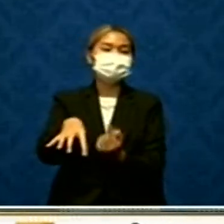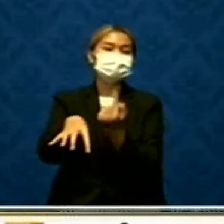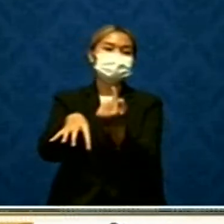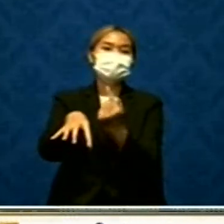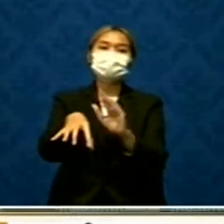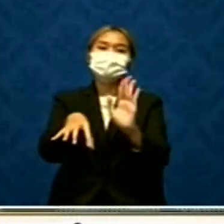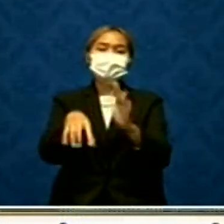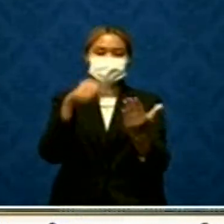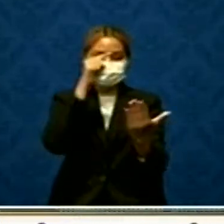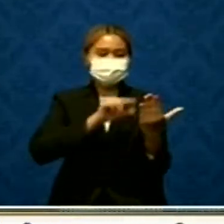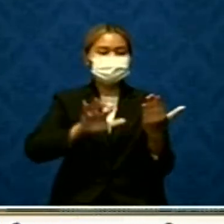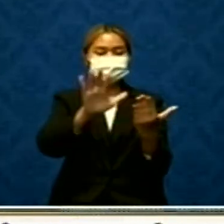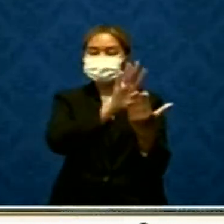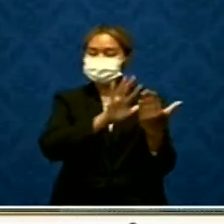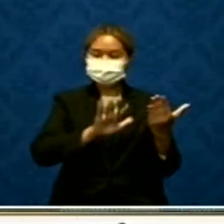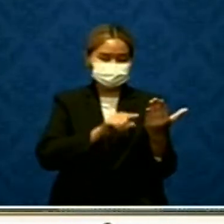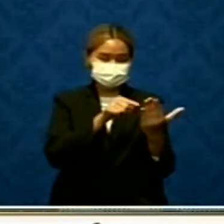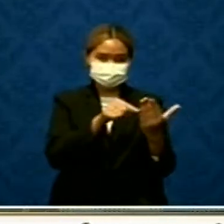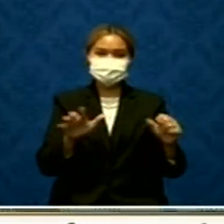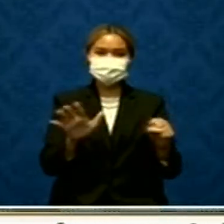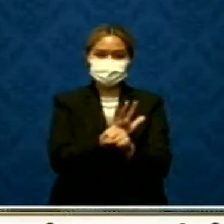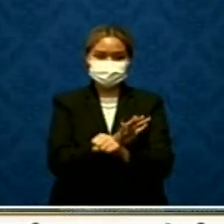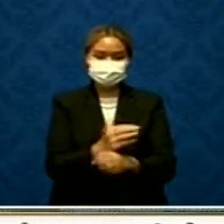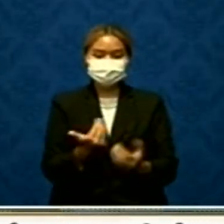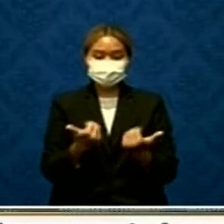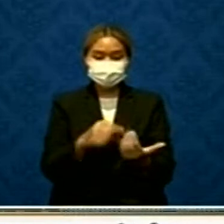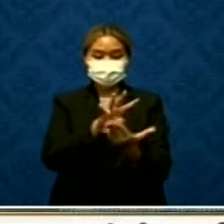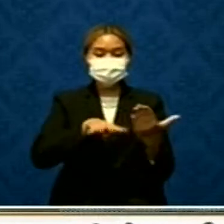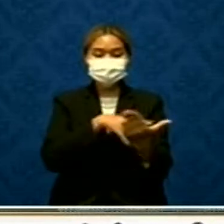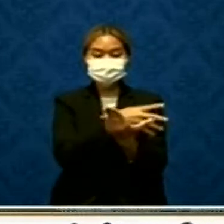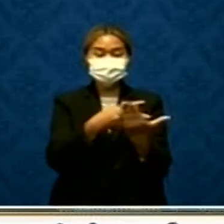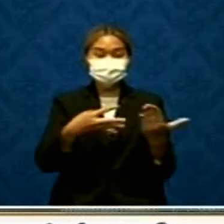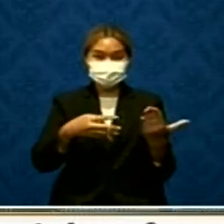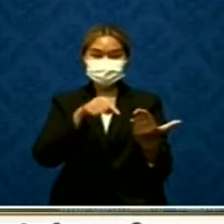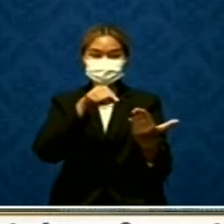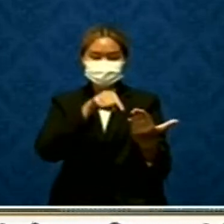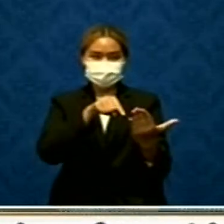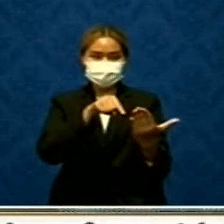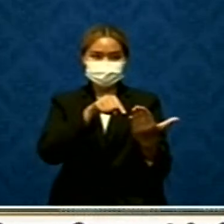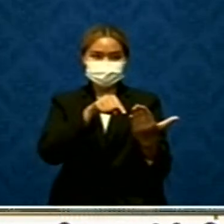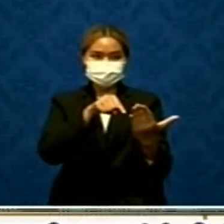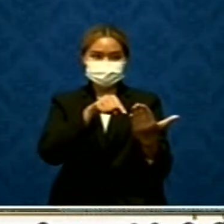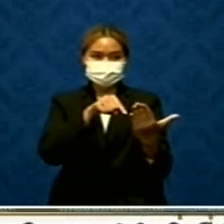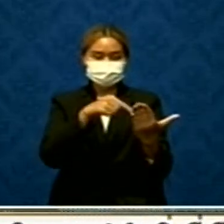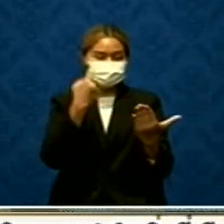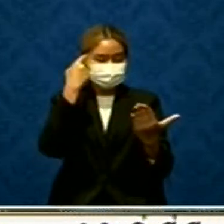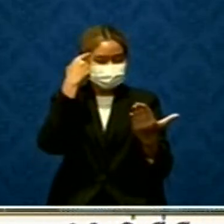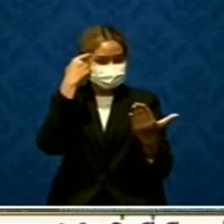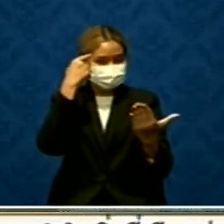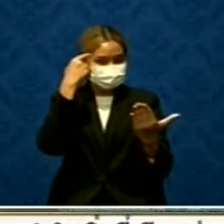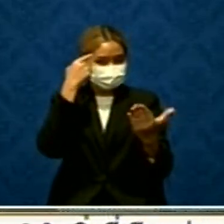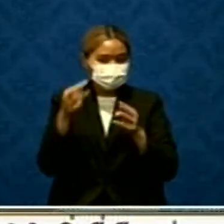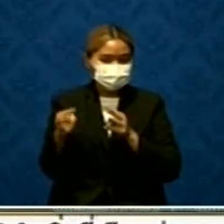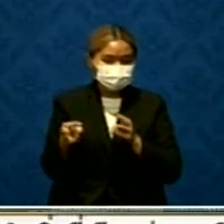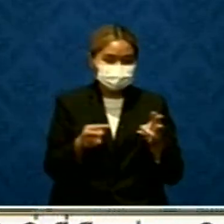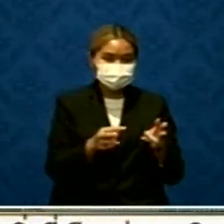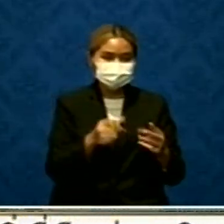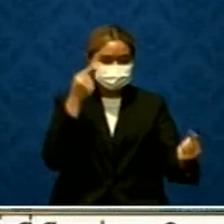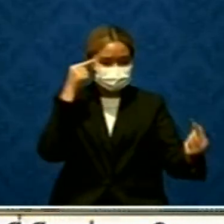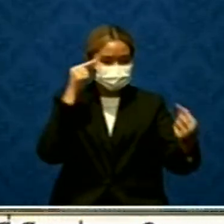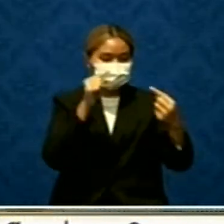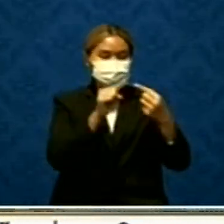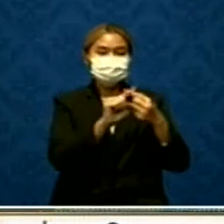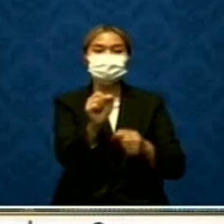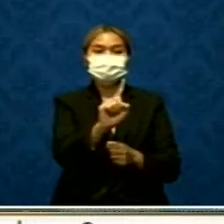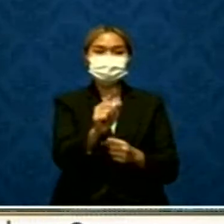สำหรับกรอบแนวคิดนะครับในการจัดทำแผนแม่บท MRMAP ของกระทรวงคมนาคมเนี่ยนะครับซึ่ง